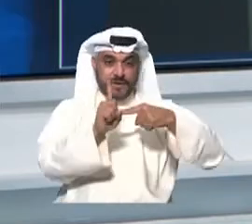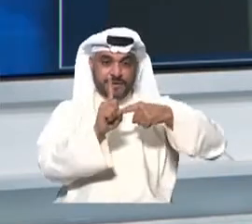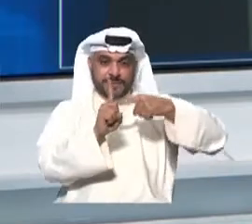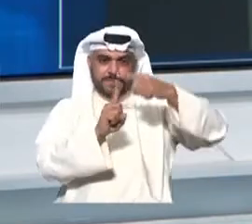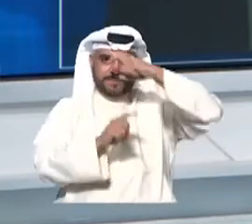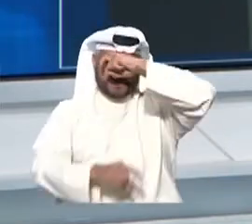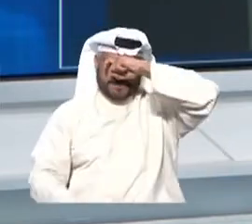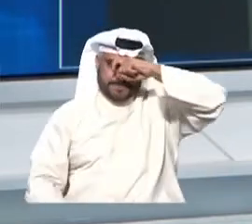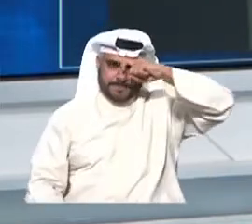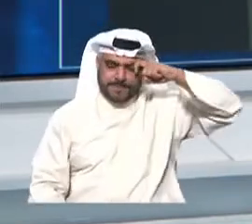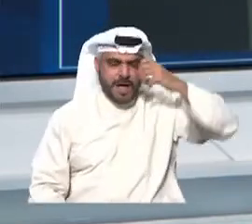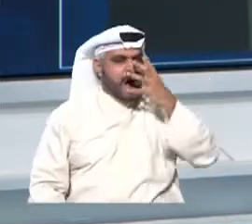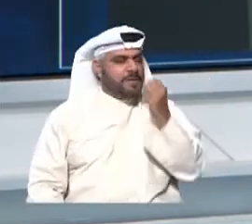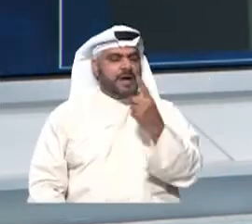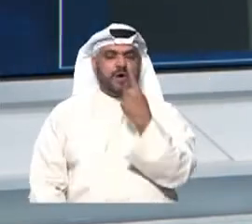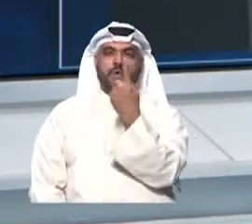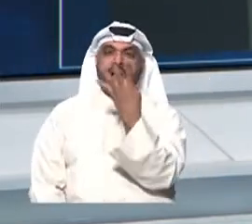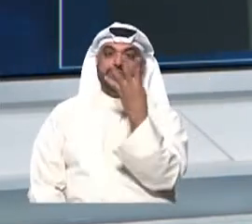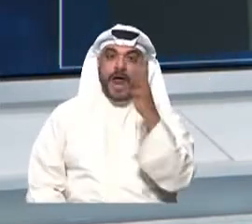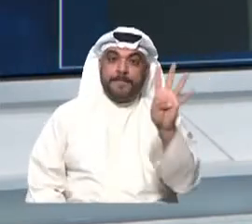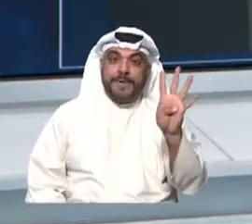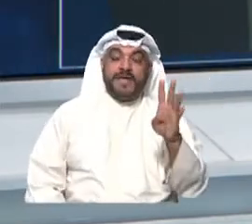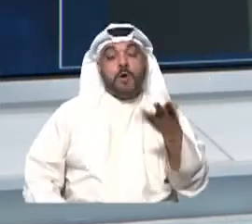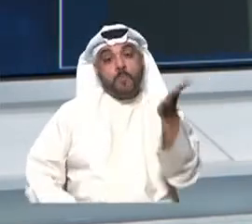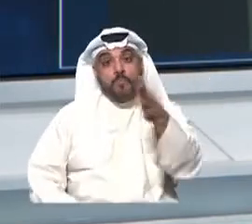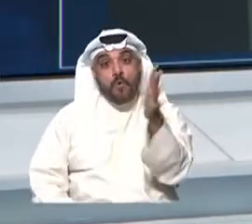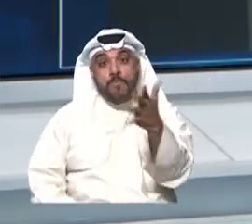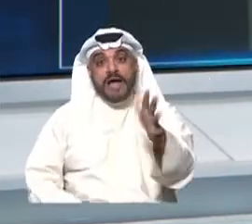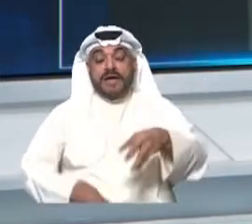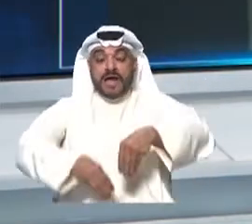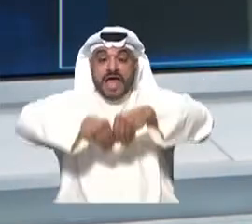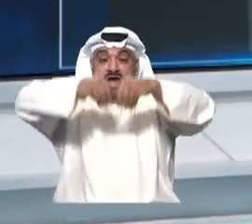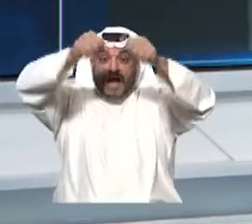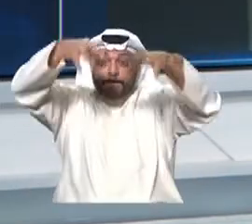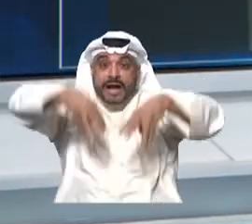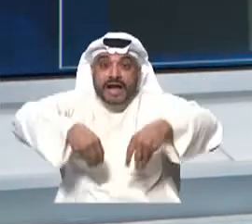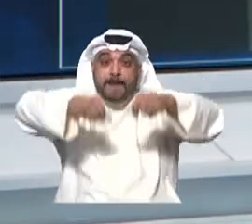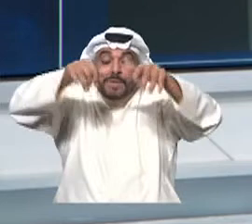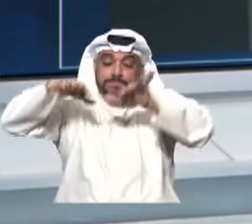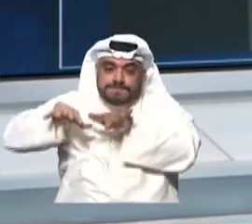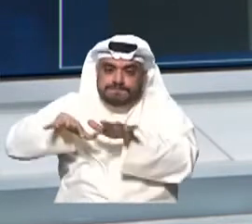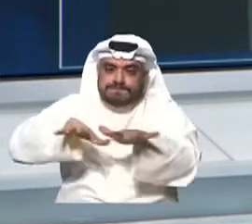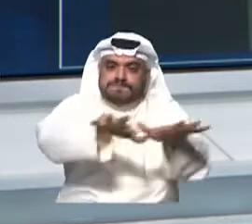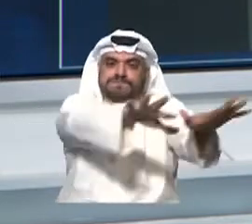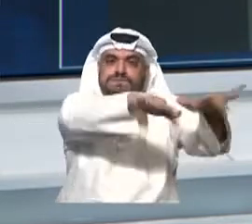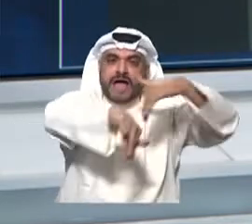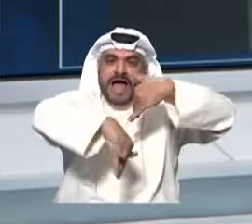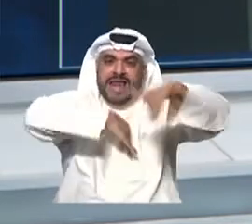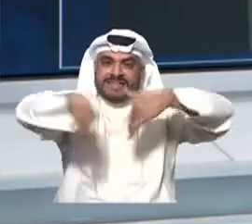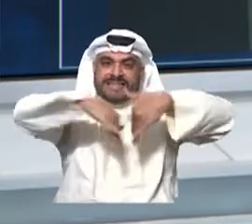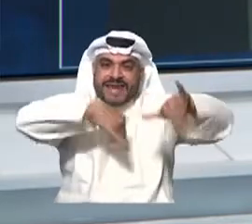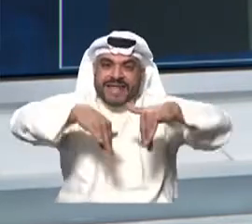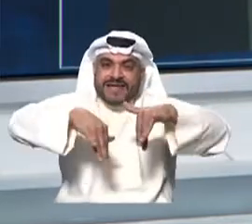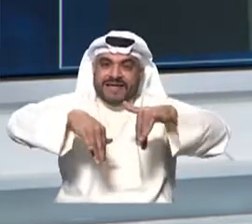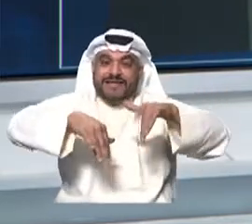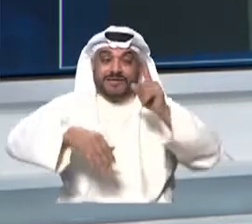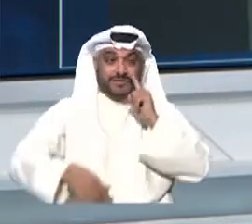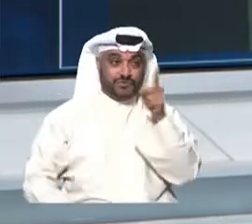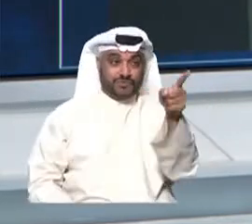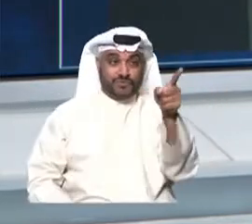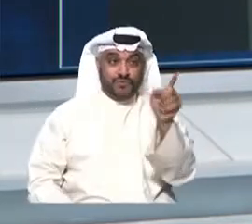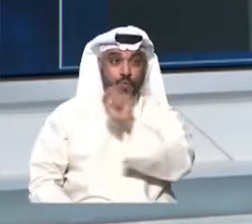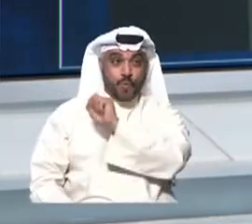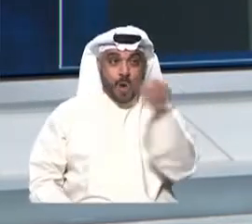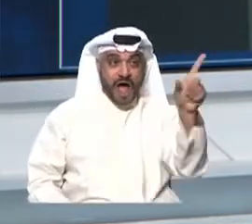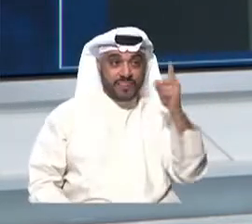على الطرق البرية وارد معانا مع نشاط هذا الرياح. 41 درجة مئوية لأعلى حرارة، 28 درجة مئوية